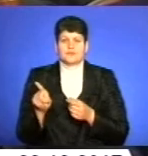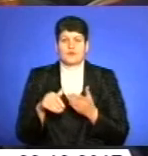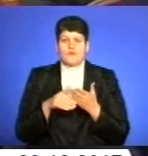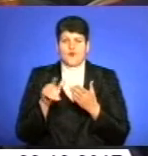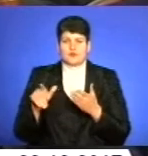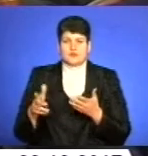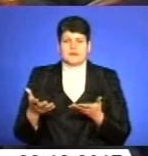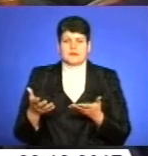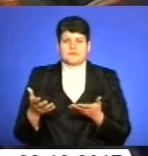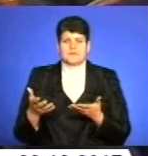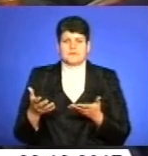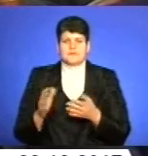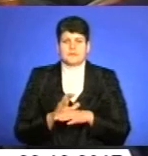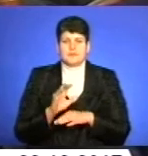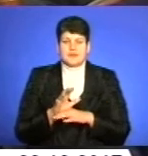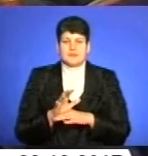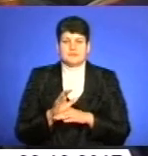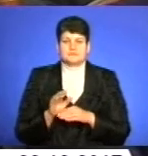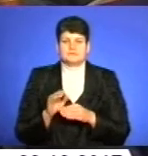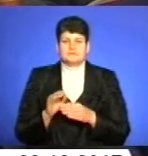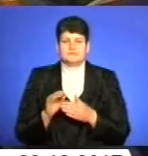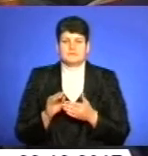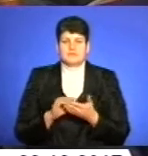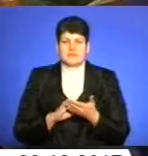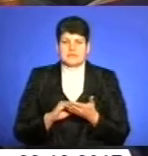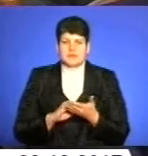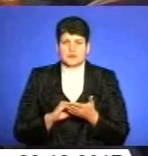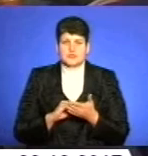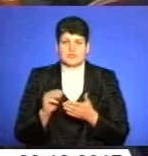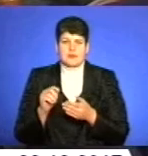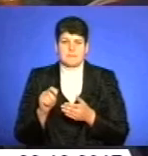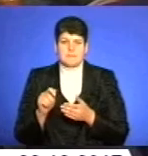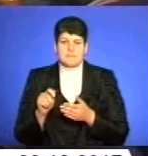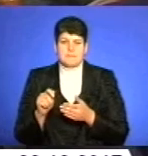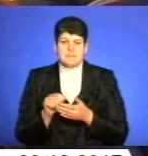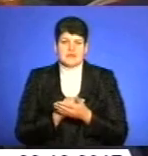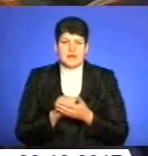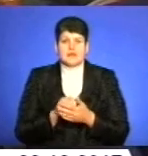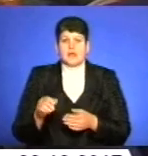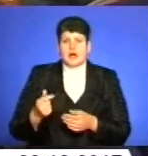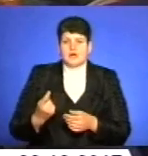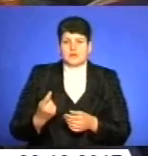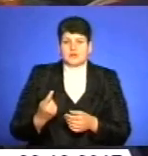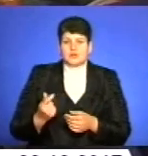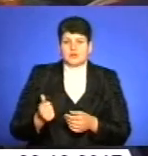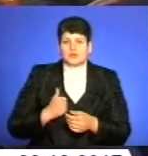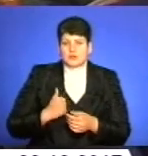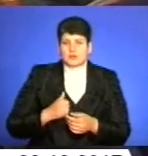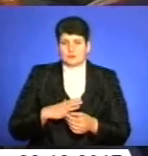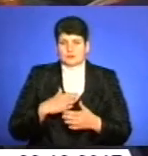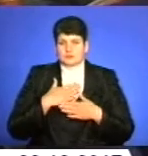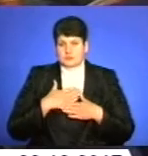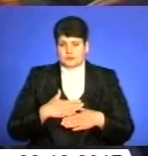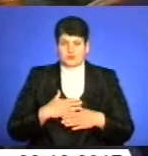на горюче-змазуючі матеріали. І найбільше приємне те, що солдатам було, мабуть, що коли вони отримали